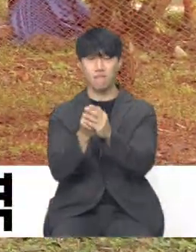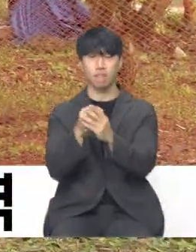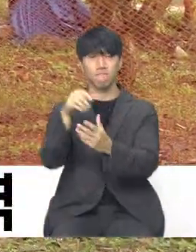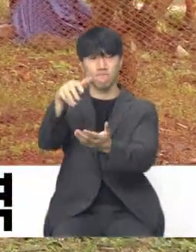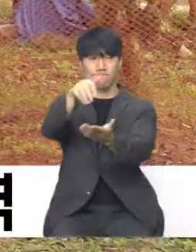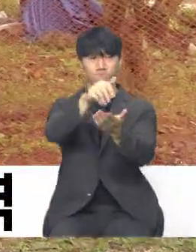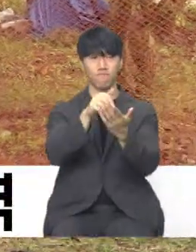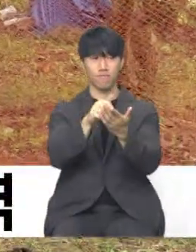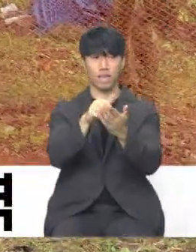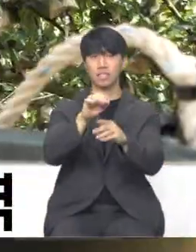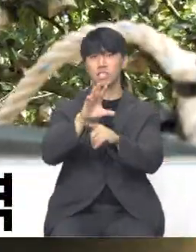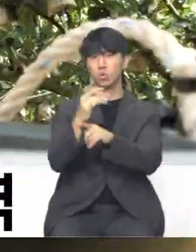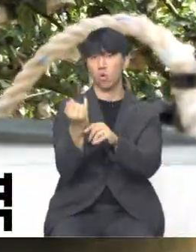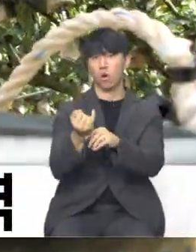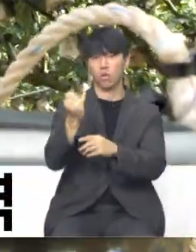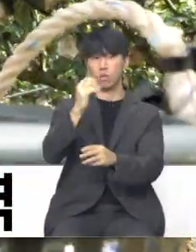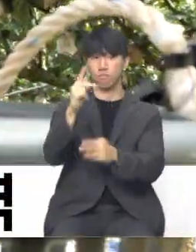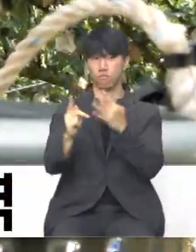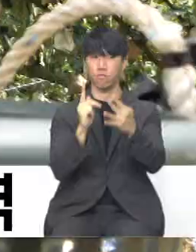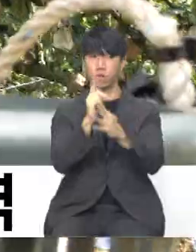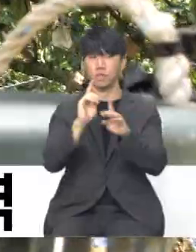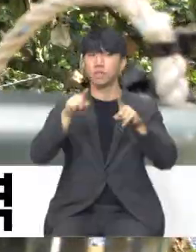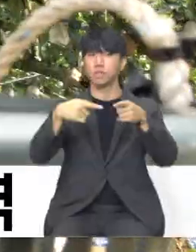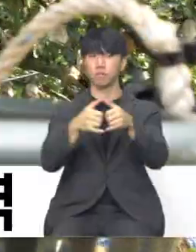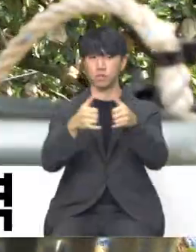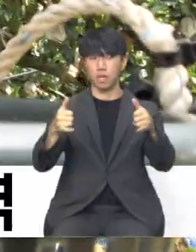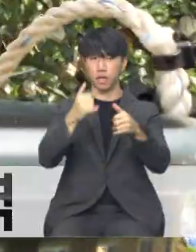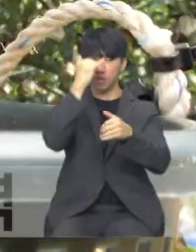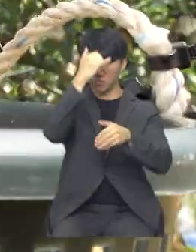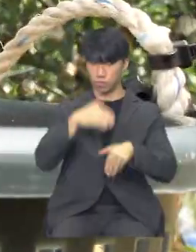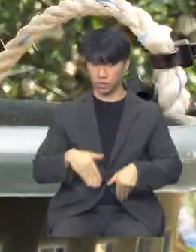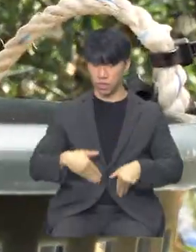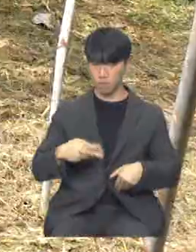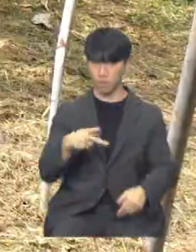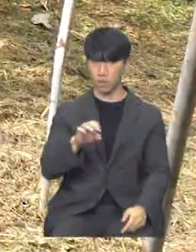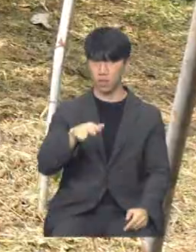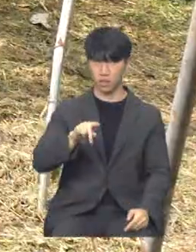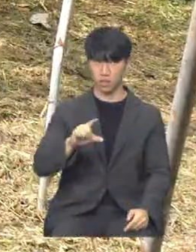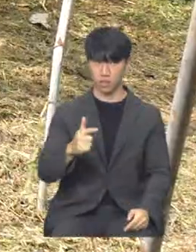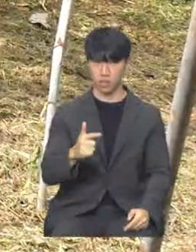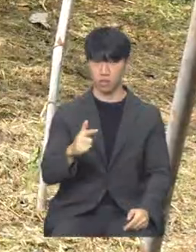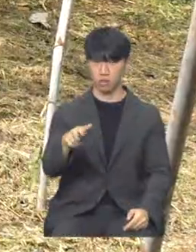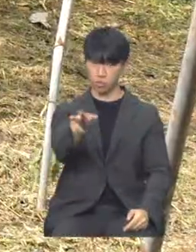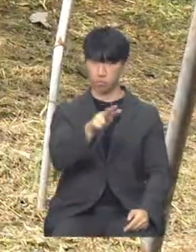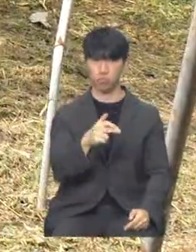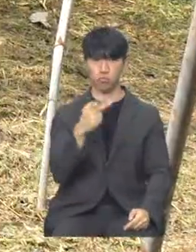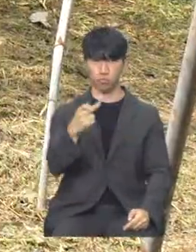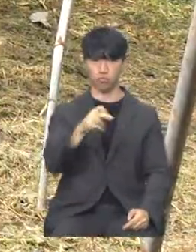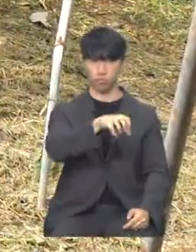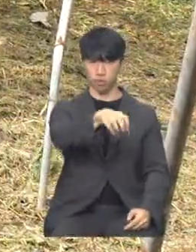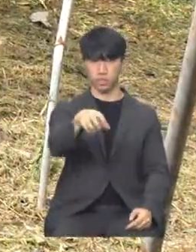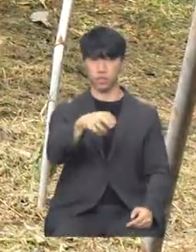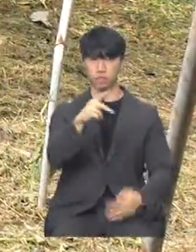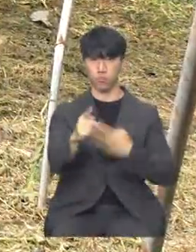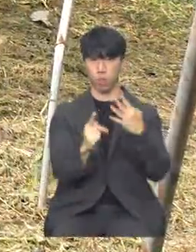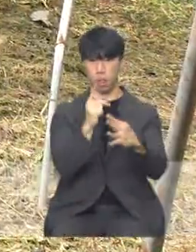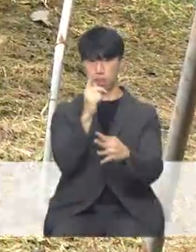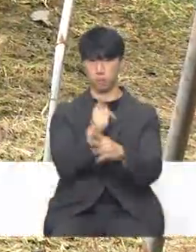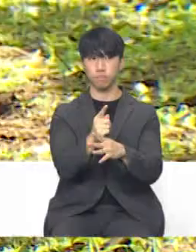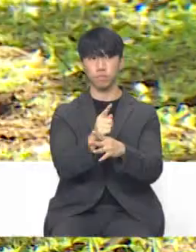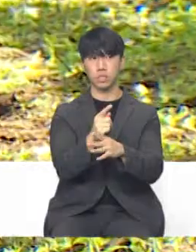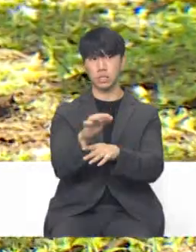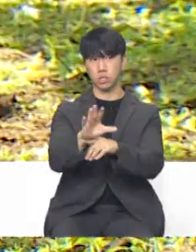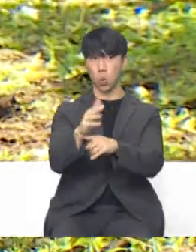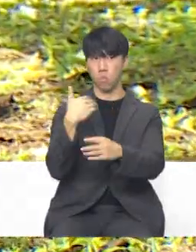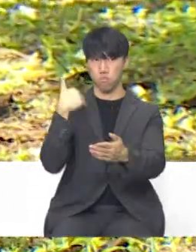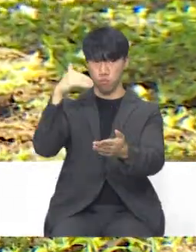시골 언니 프로젝트의 참가자들입니다. 충남 당진과 충북 옥천 등 전국 12개 지역에서 실시되는 이번 프로젝트는 귀농을